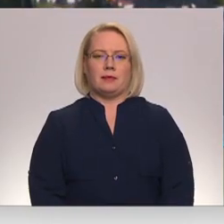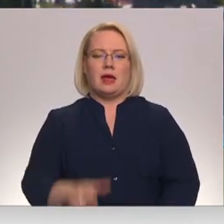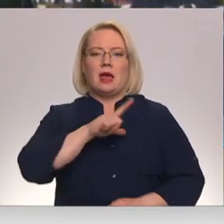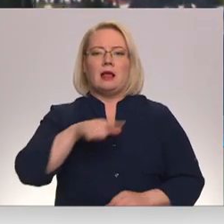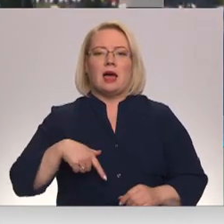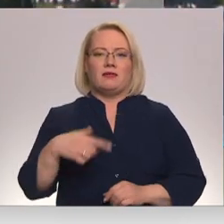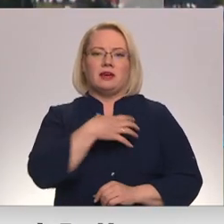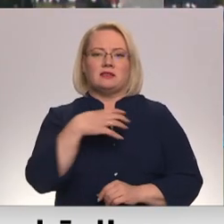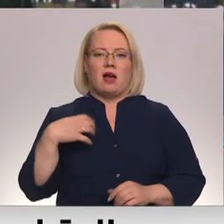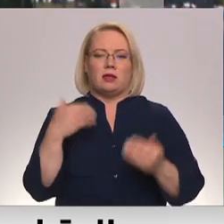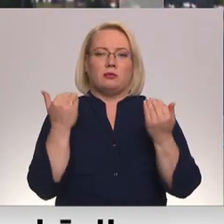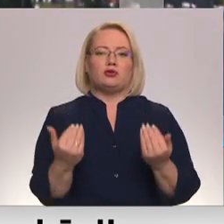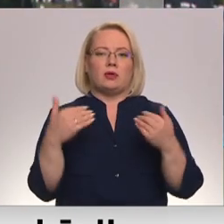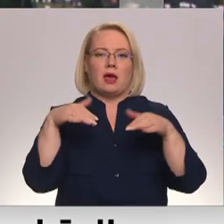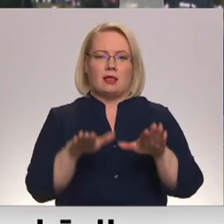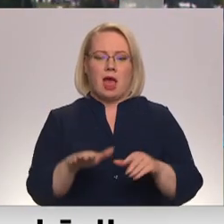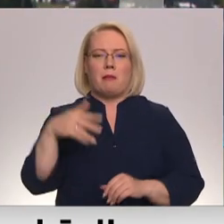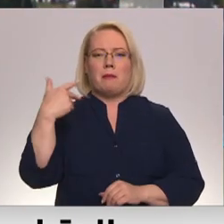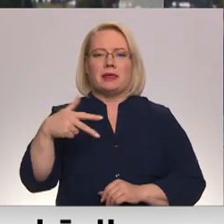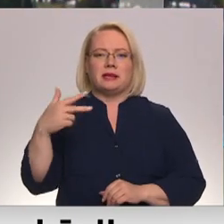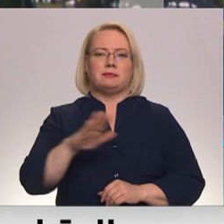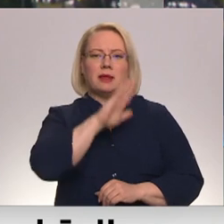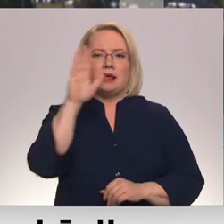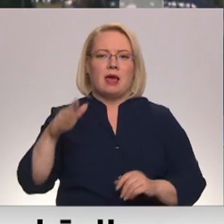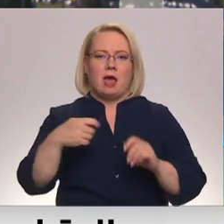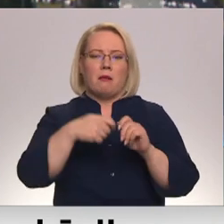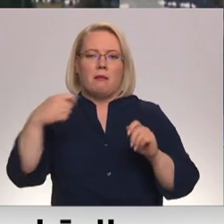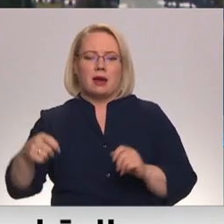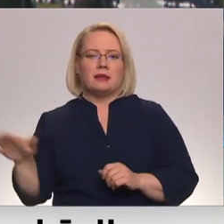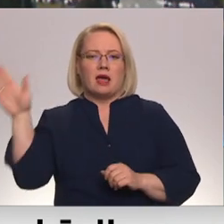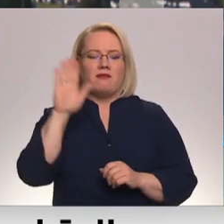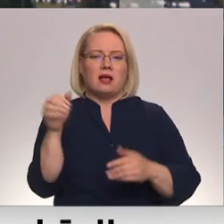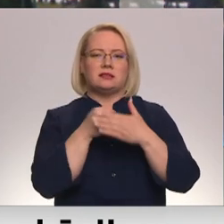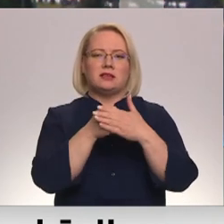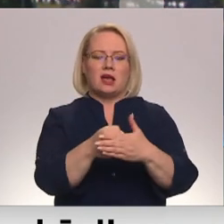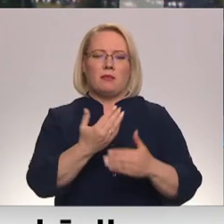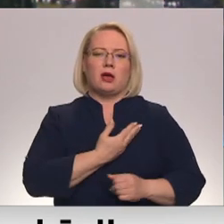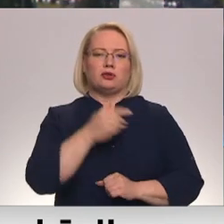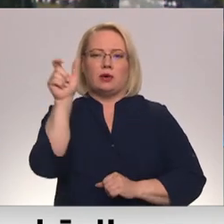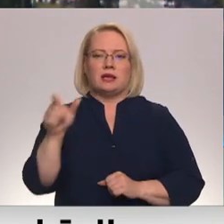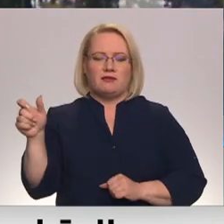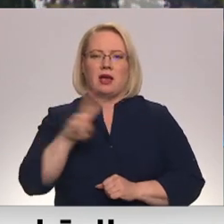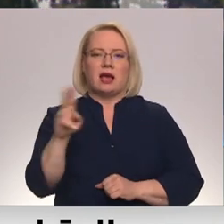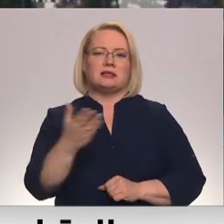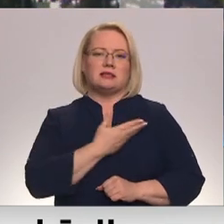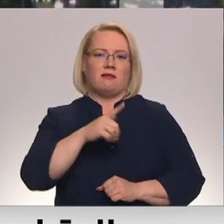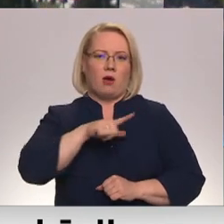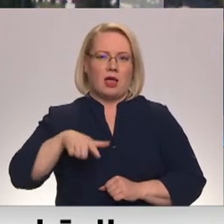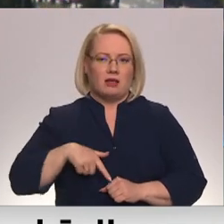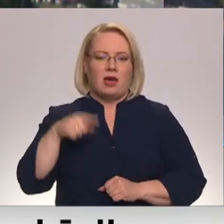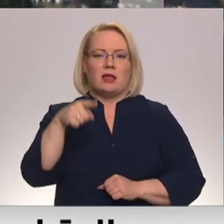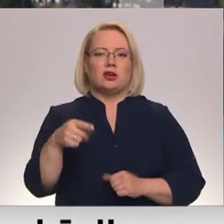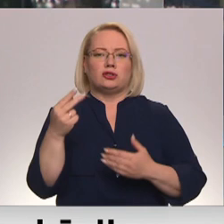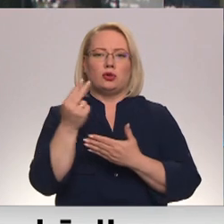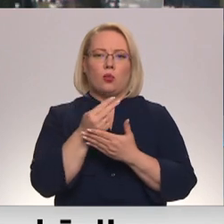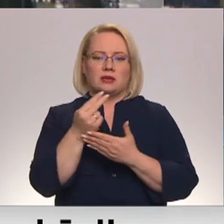Latvijas valdība šodien lēmusi par 30 dienām pagarināt valsts atbalstu Ukrainas civiliedzīvotājiem, kas izmitināti Latvijā. Tas nozīmē, ka vēl mēnesi